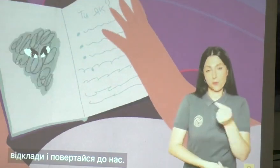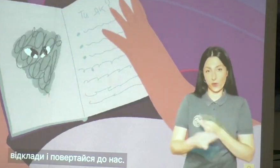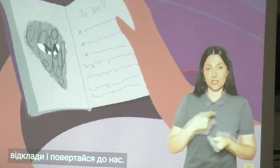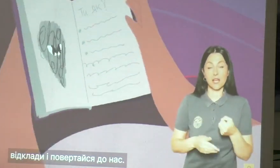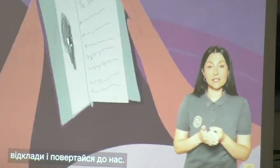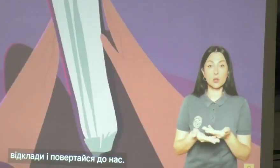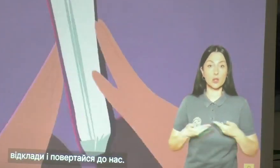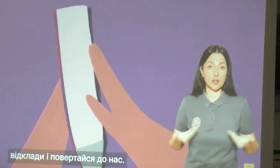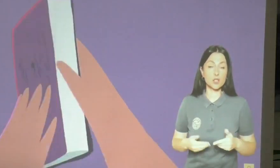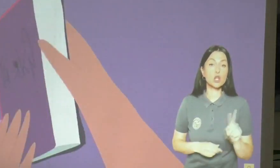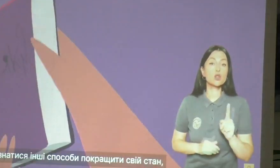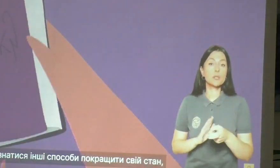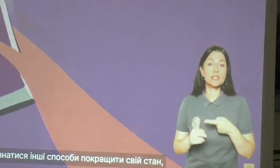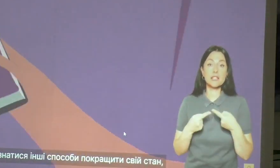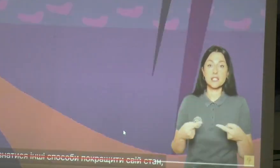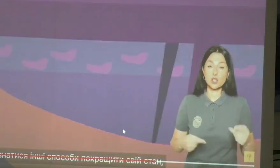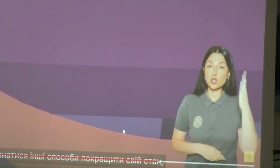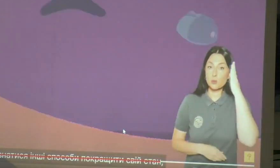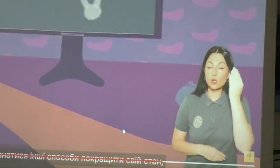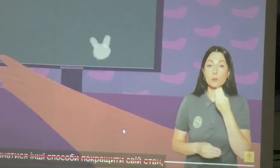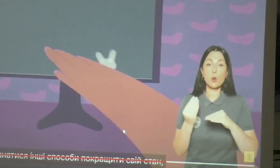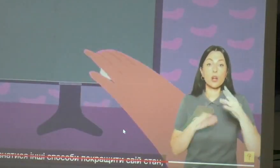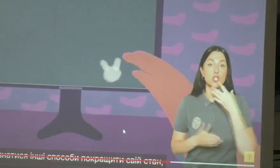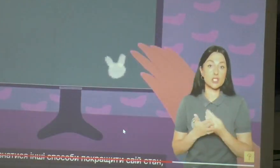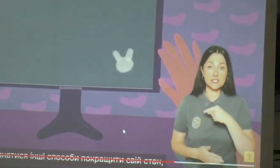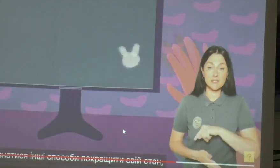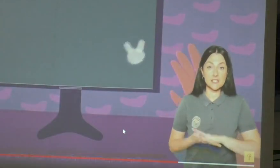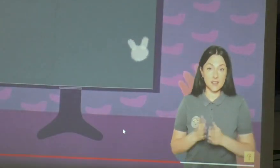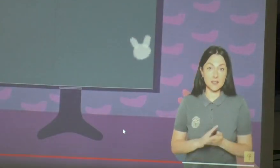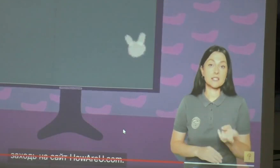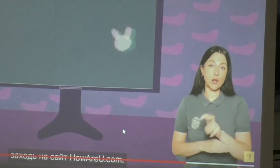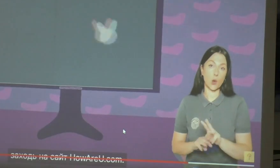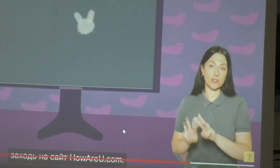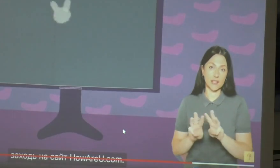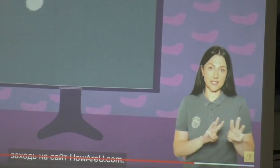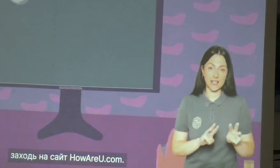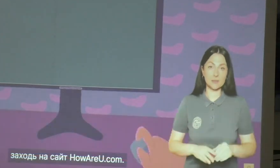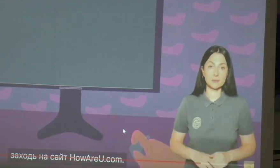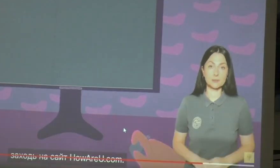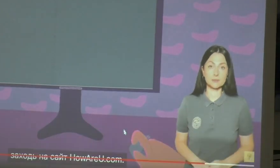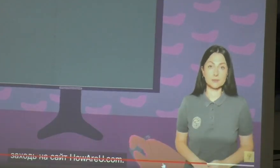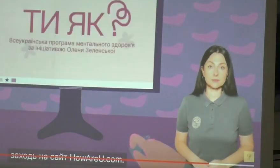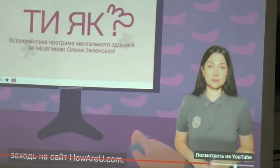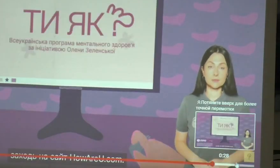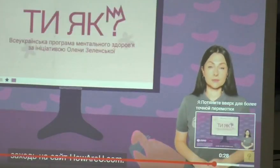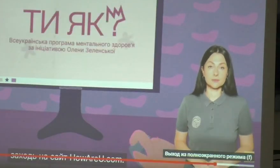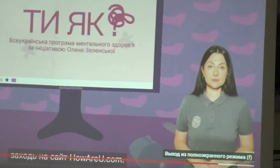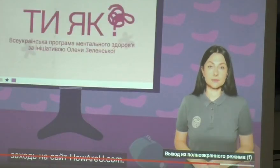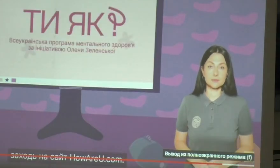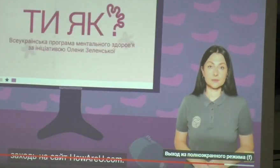і повертайся до нас. Щоб дізнатися інші способи покращити свій стан, заходь на сайт